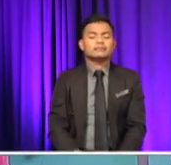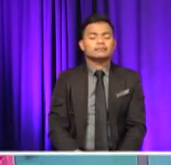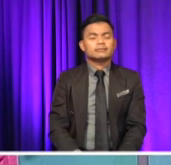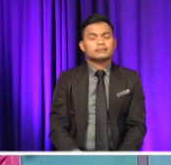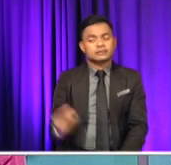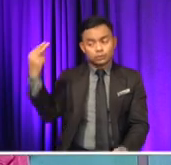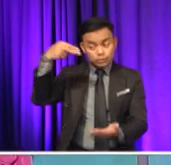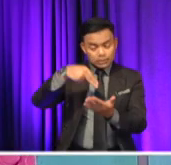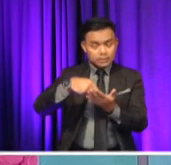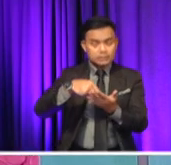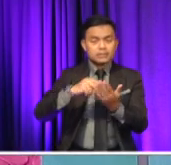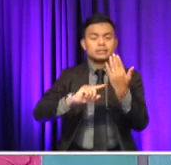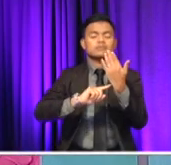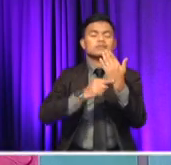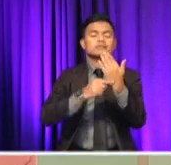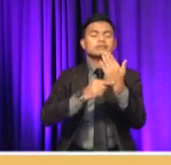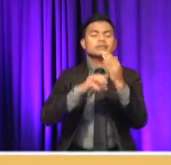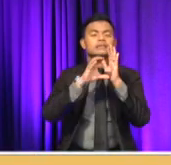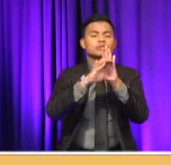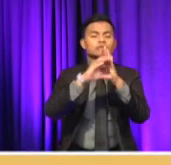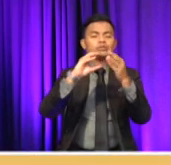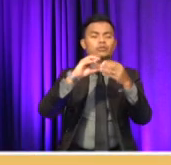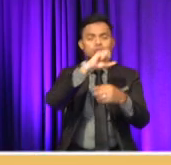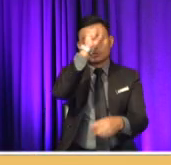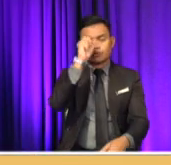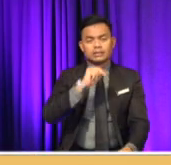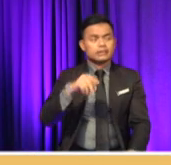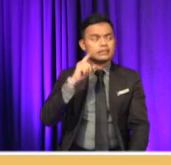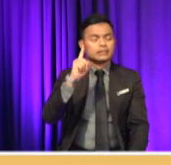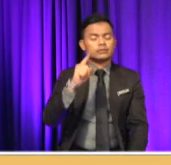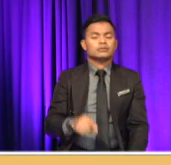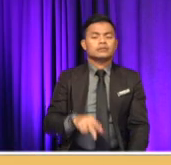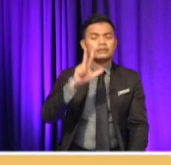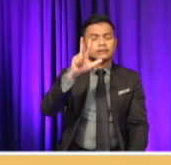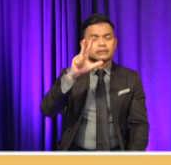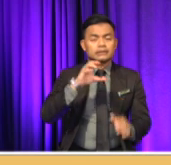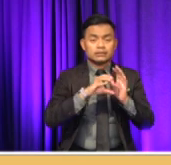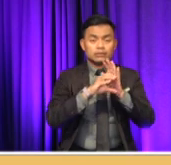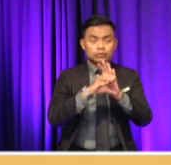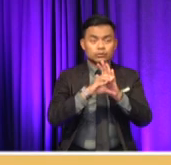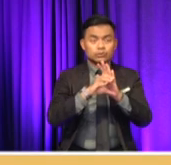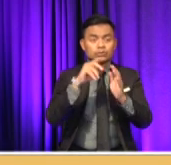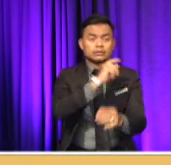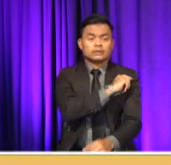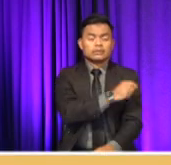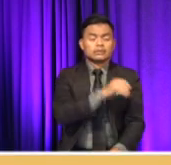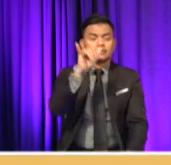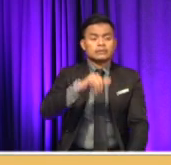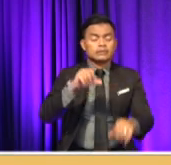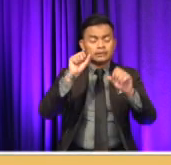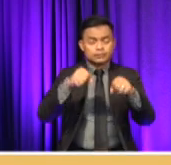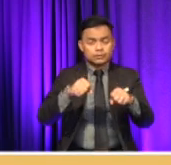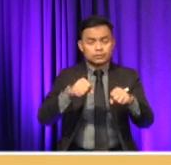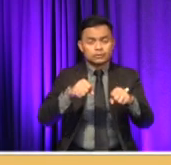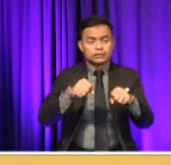Oke contoh soal dan 1 kan 3 contoh tenaga yang boleh mencana tenaga elektrik